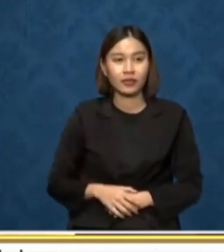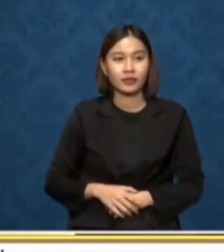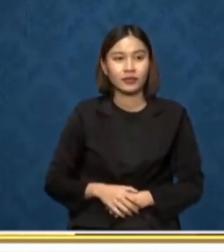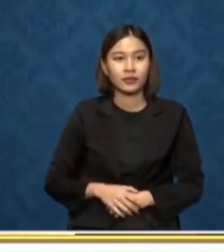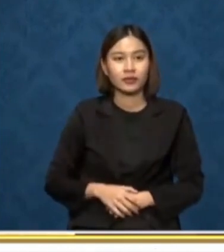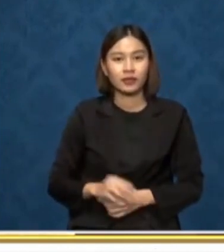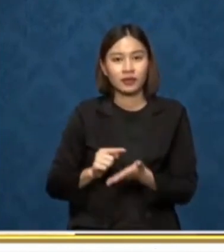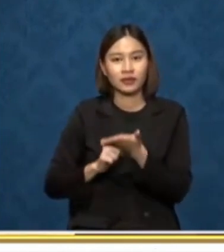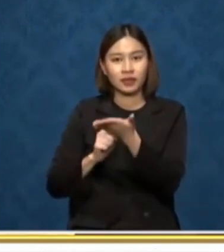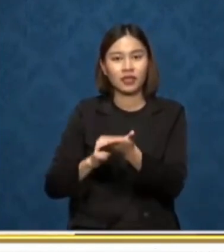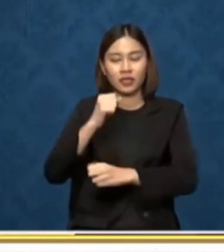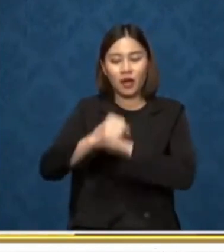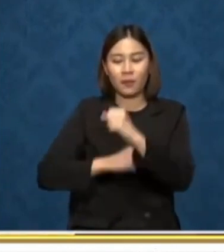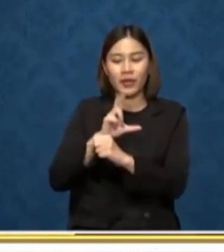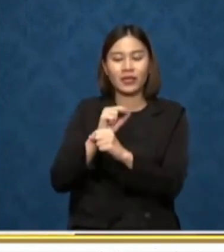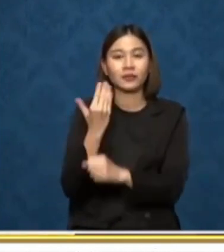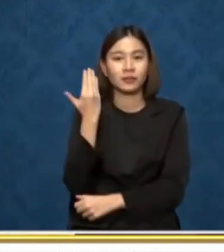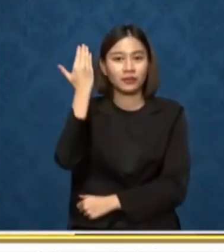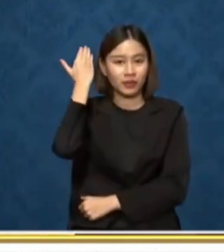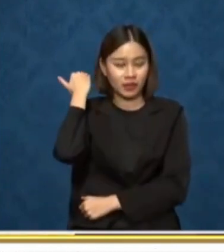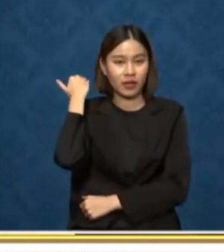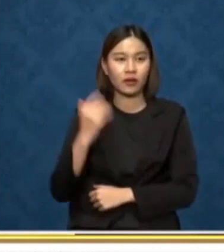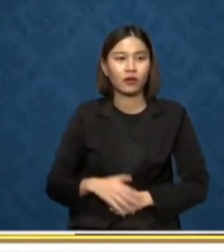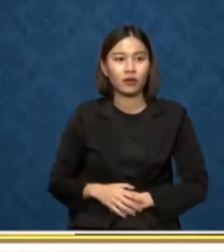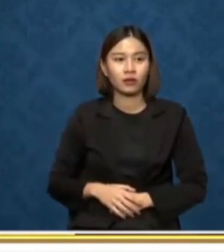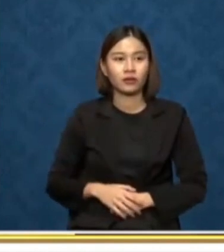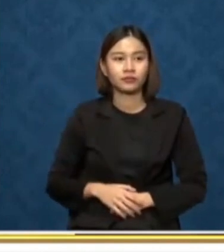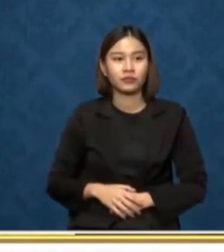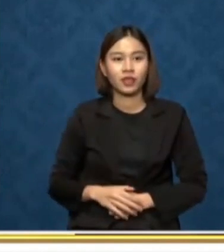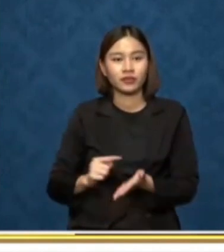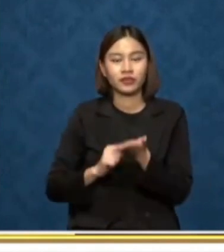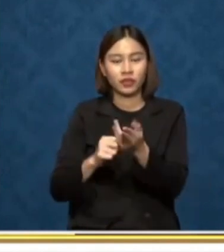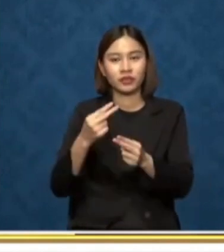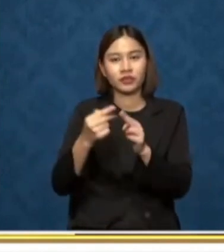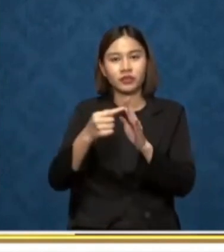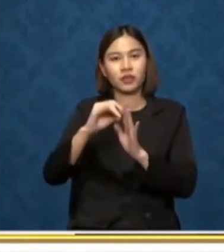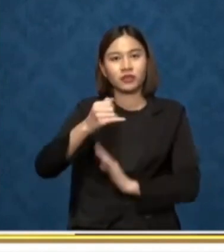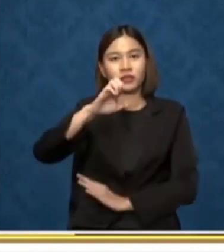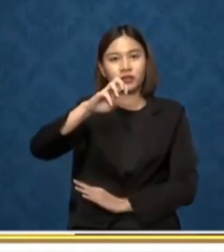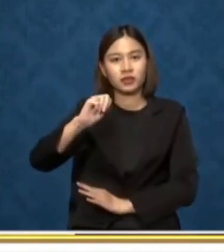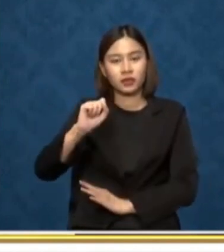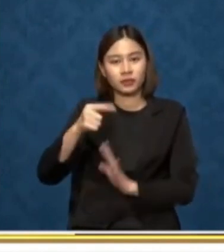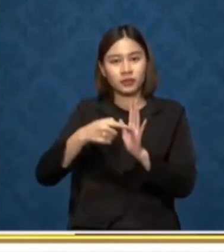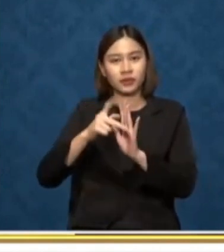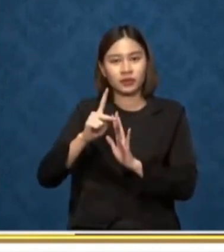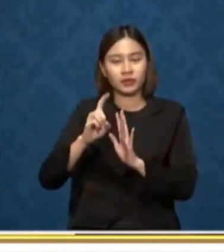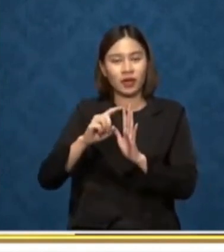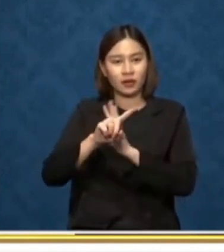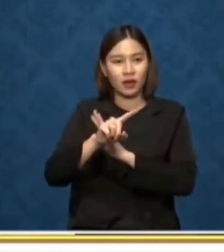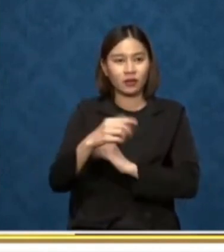เสนอตรงนี้มาตั้งแต่30ปีที่แล้วครับตอนนั้นรายการท่านอาจารย์เจิมศักดิ์ปิ่นทองเชิญไปนะพูดออกทางช่อง